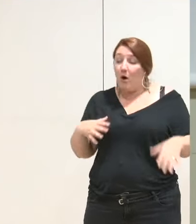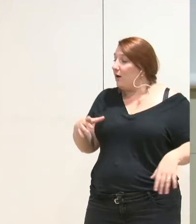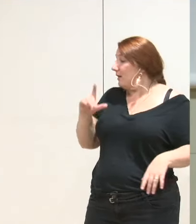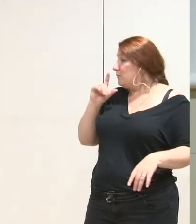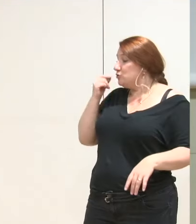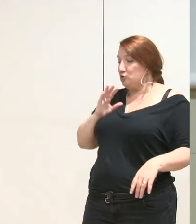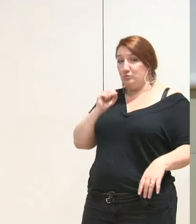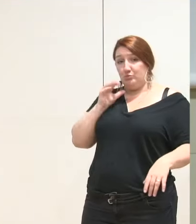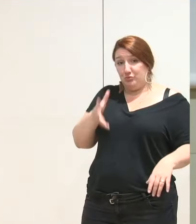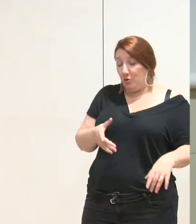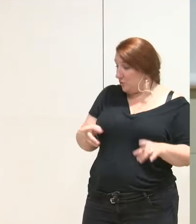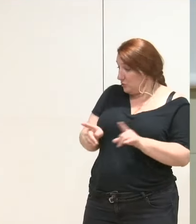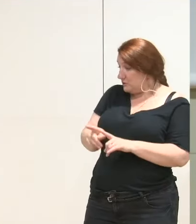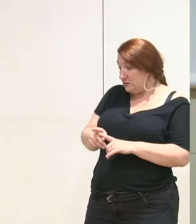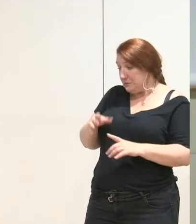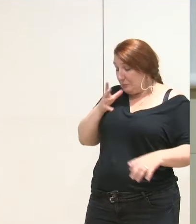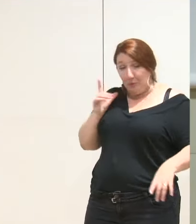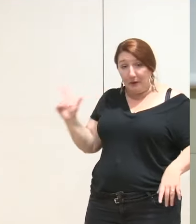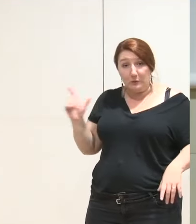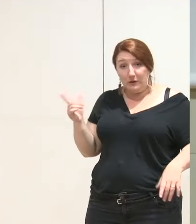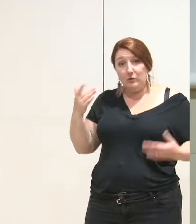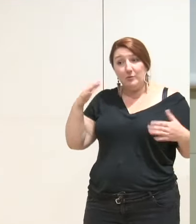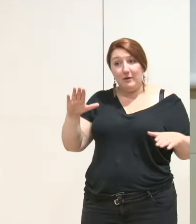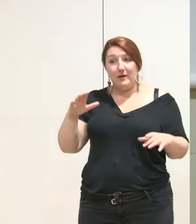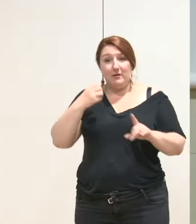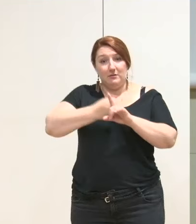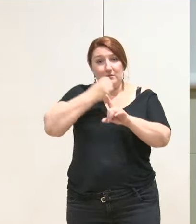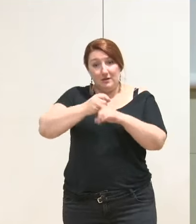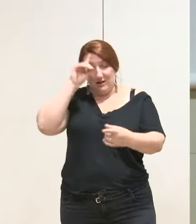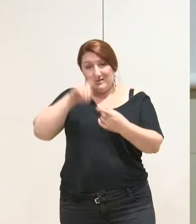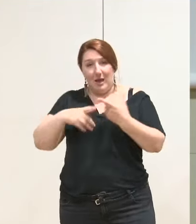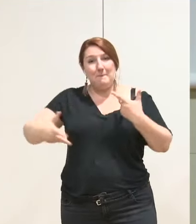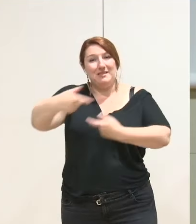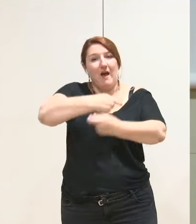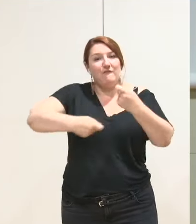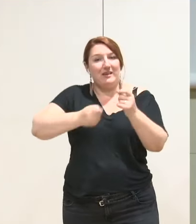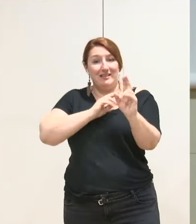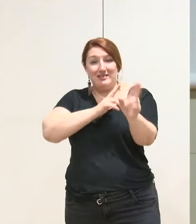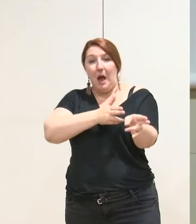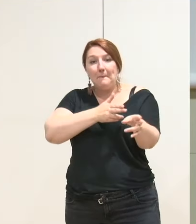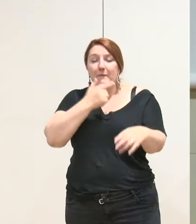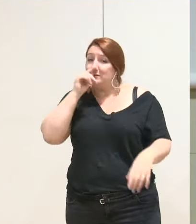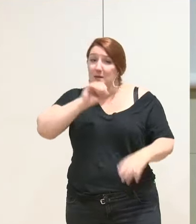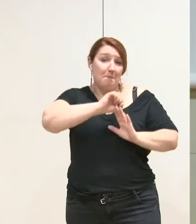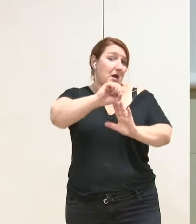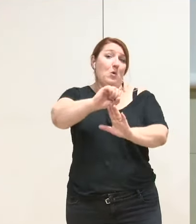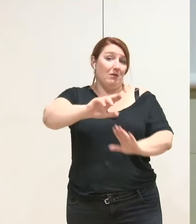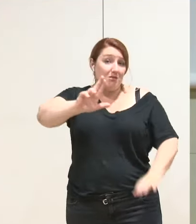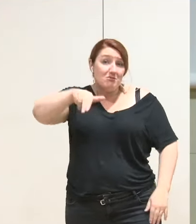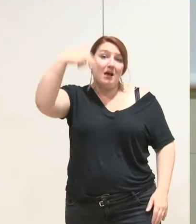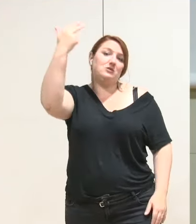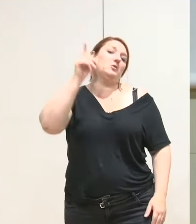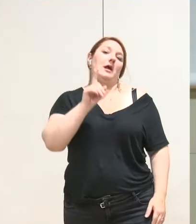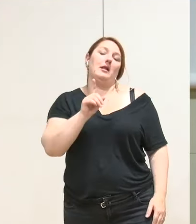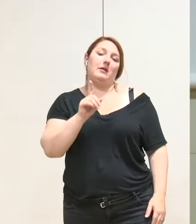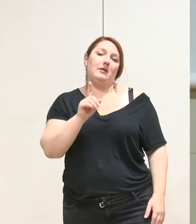malheureusement peut-être qui pouvont faire cela mais la question de la lutte contre le trafic d'armes doit être une priorité absolument nationale